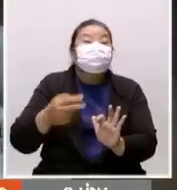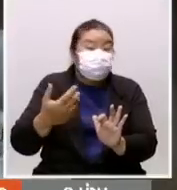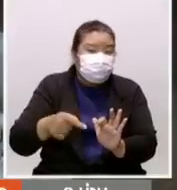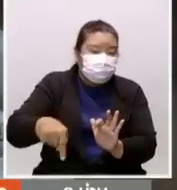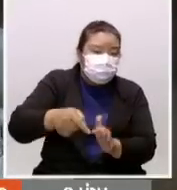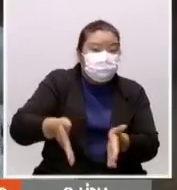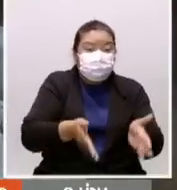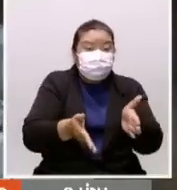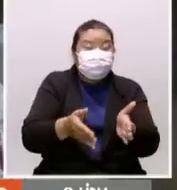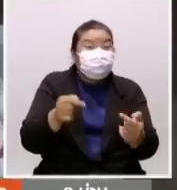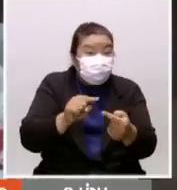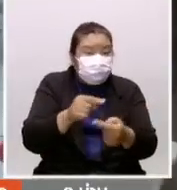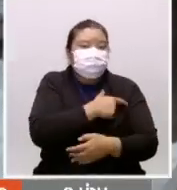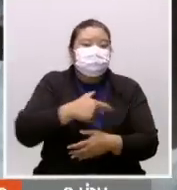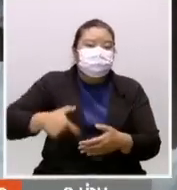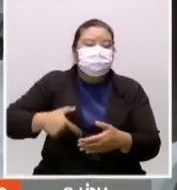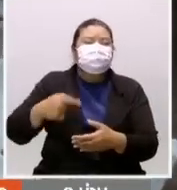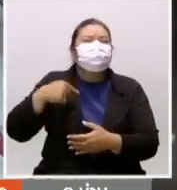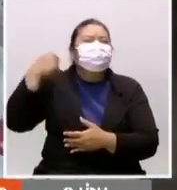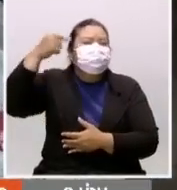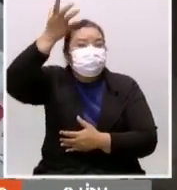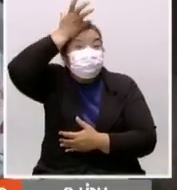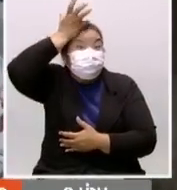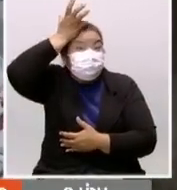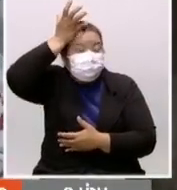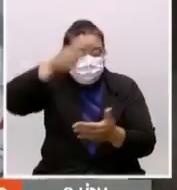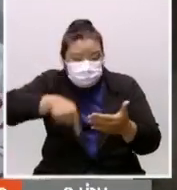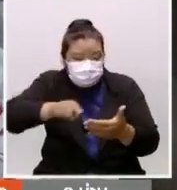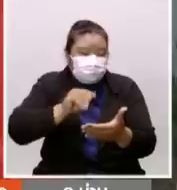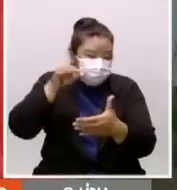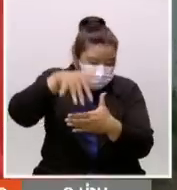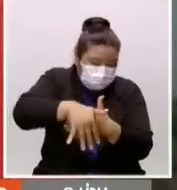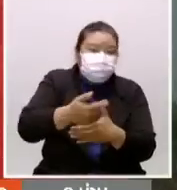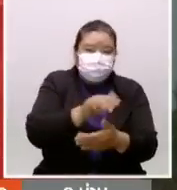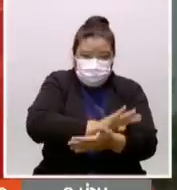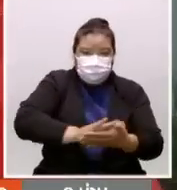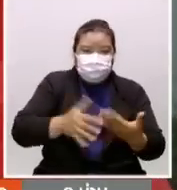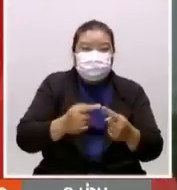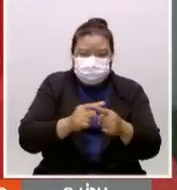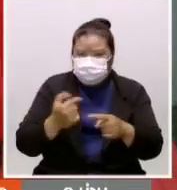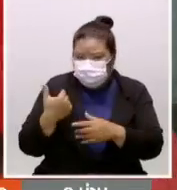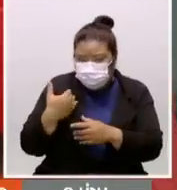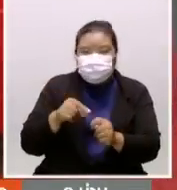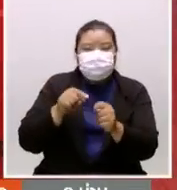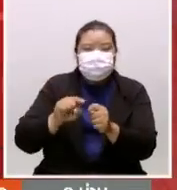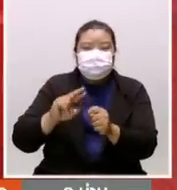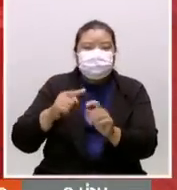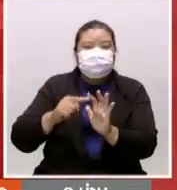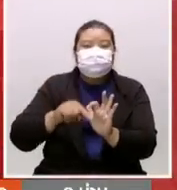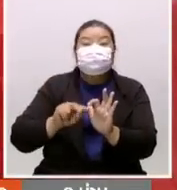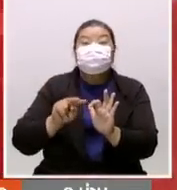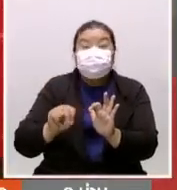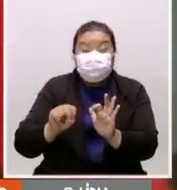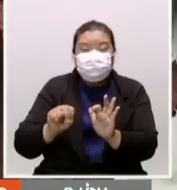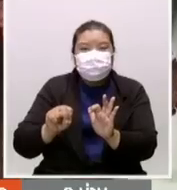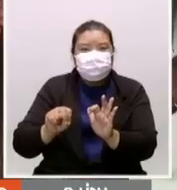เขื่อนสิริกิติ์เป็นที่เรียบร้อยแล้วแต่ก็ยังมีน้ำท่วมเป็นบางพื้นที่นะครับอย่างเช่นที่ไหลผ่านไหลน่านตำบลไหลน่านอำเภอเ